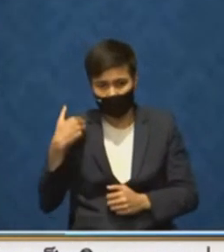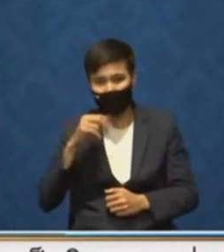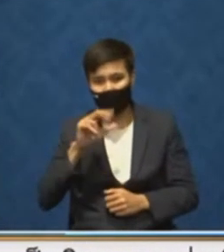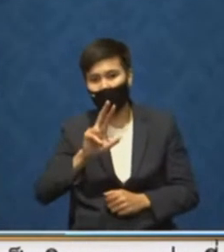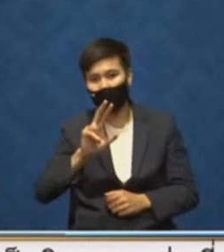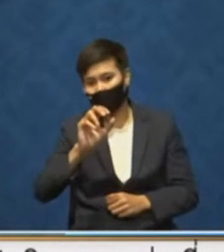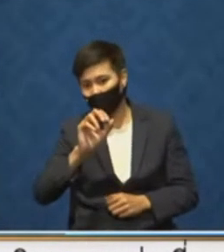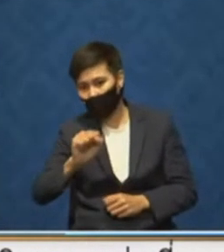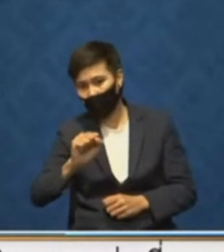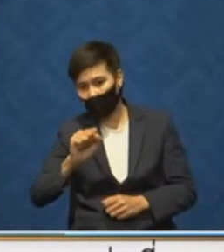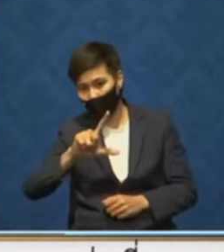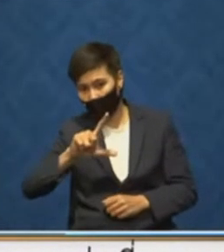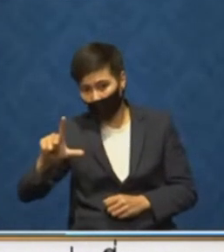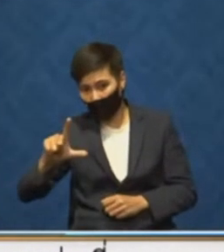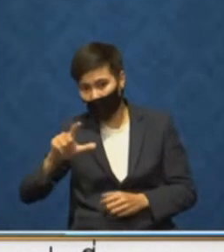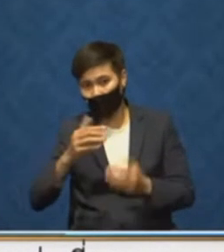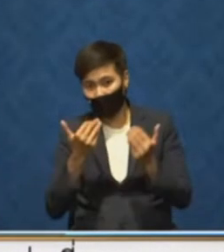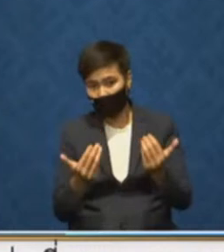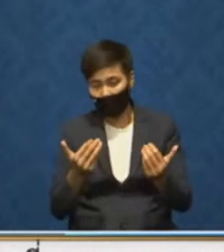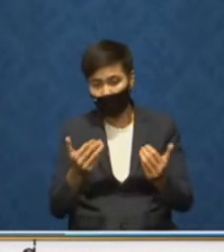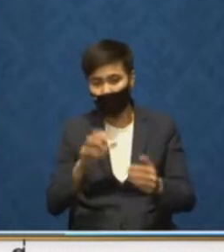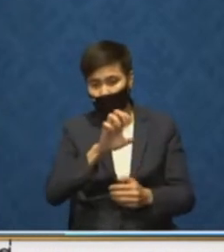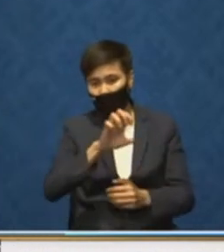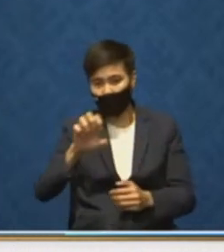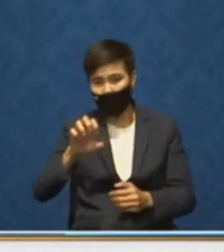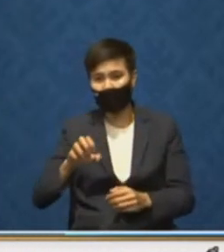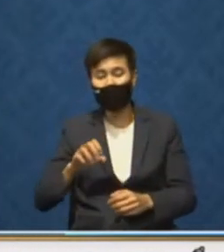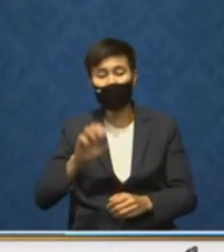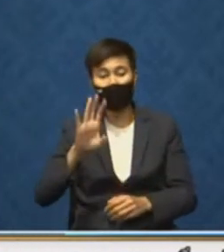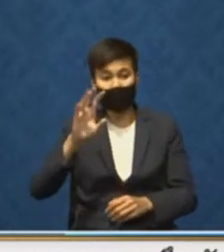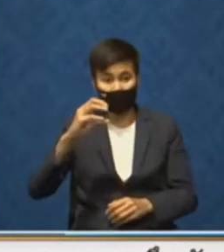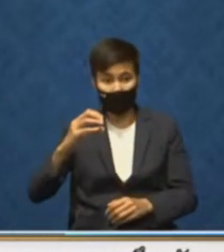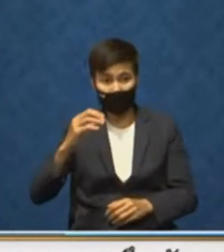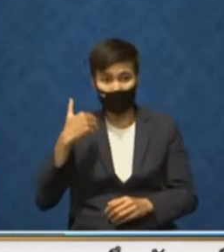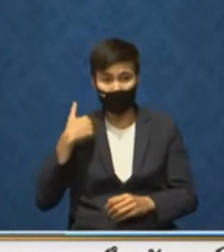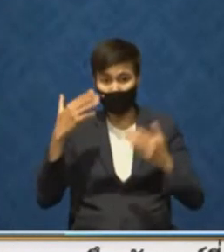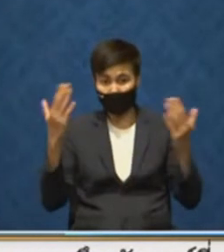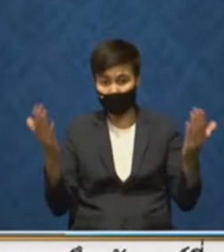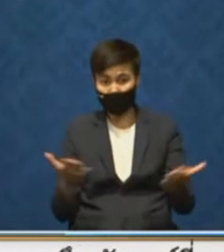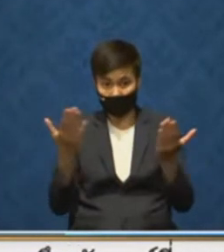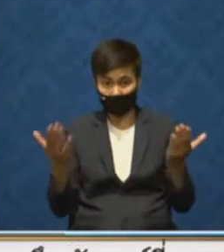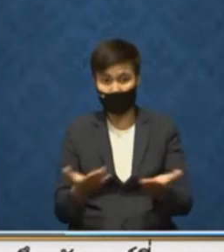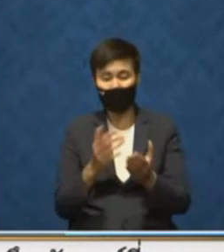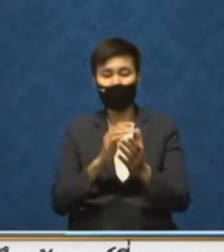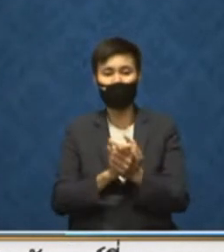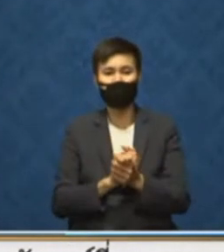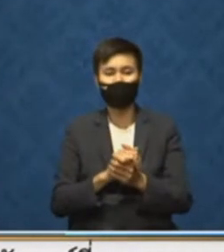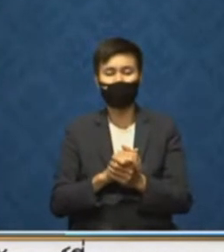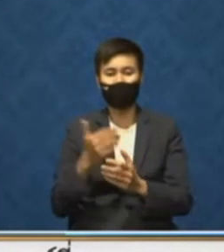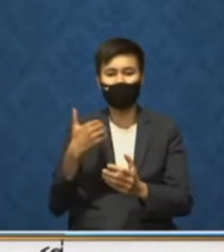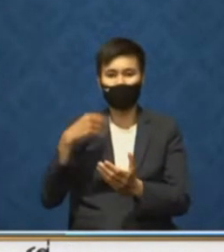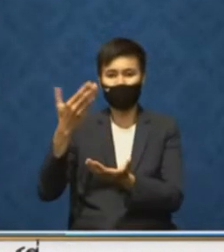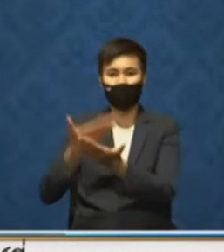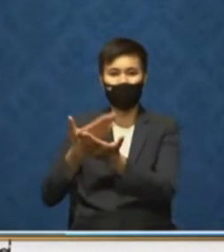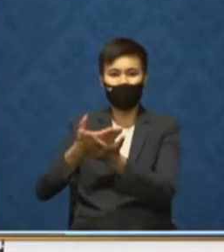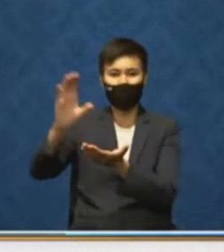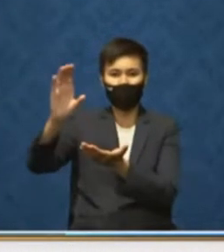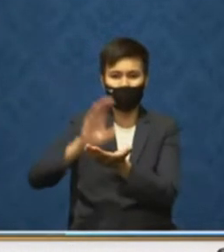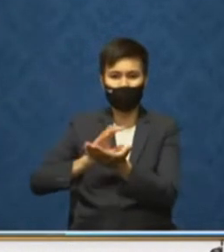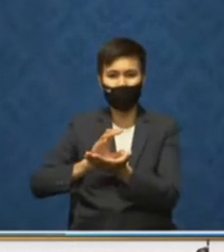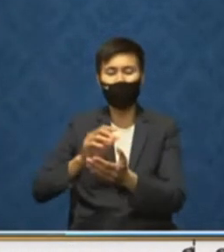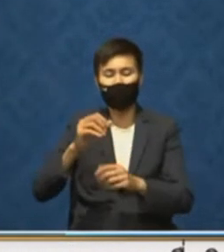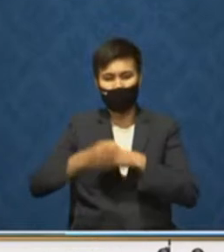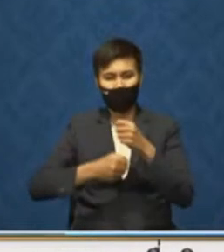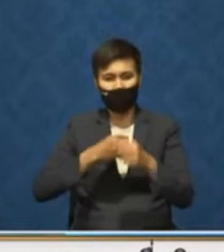ล้านบาทนะครับก็จะมีอีซีก็มีส่วนส่งเสริมการดูการลงทุนต่างประเทศอีกมากมายในช่วงปี